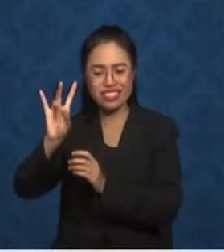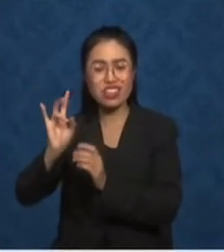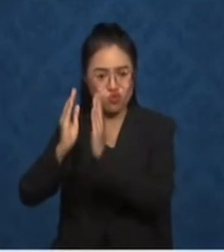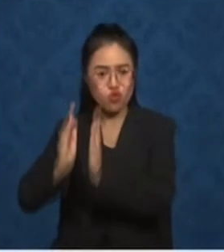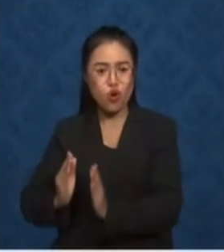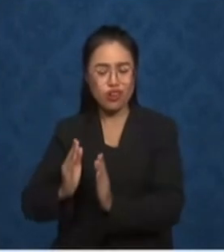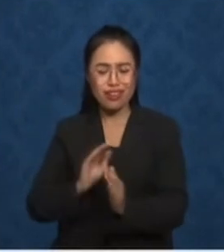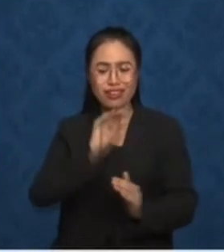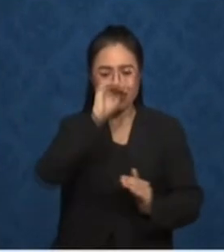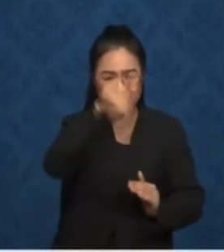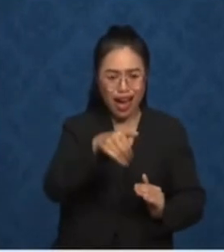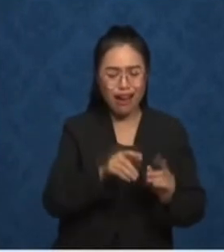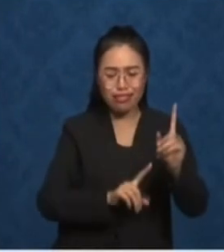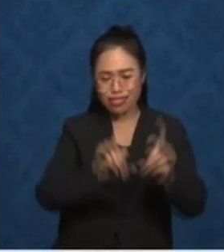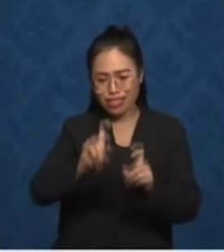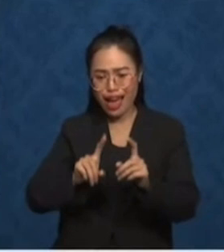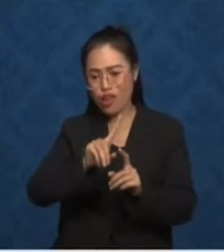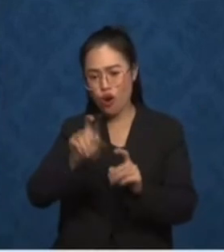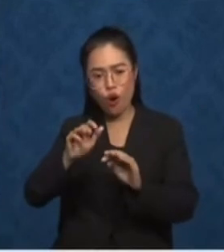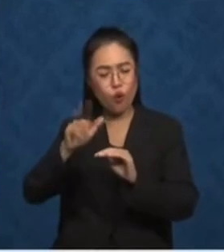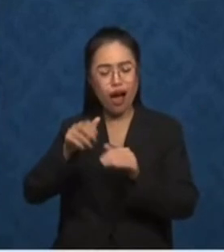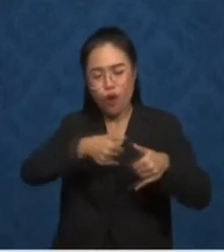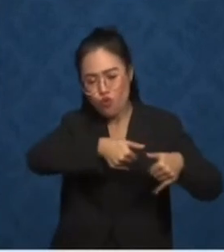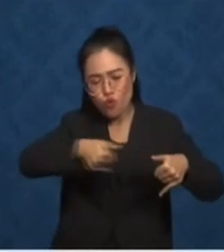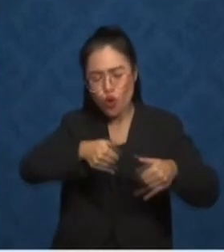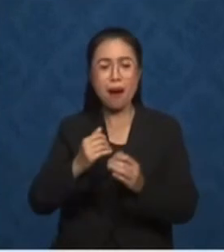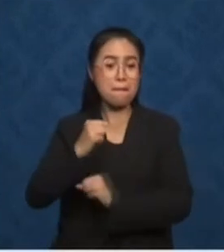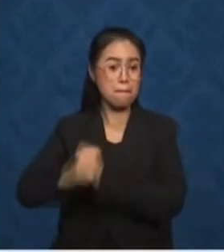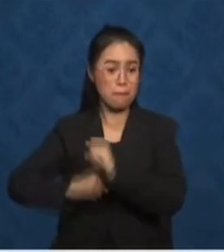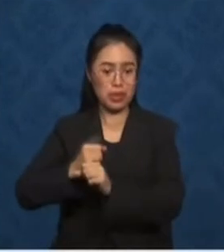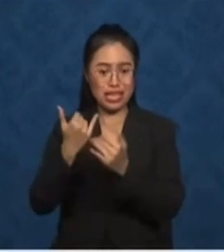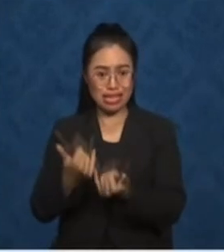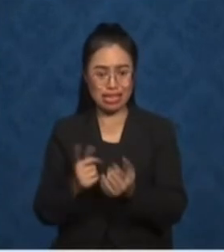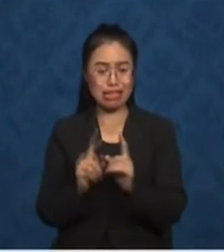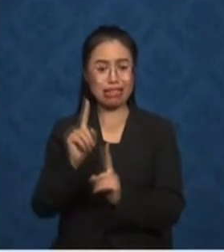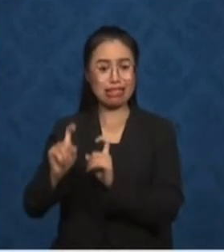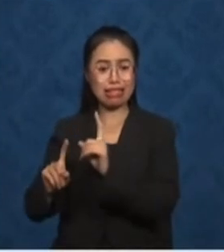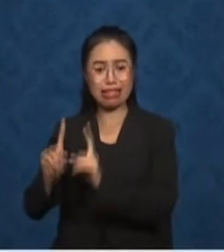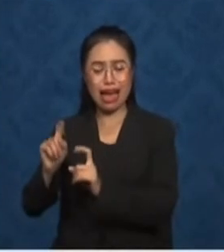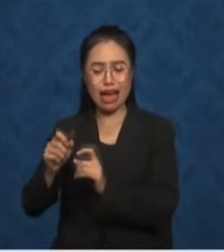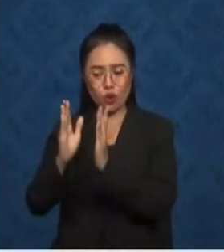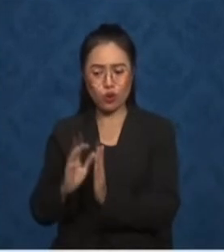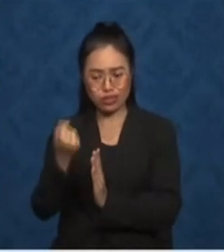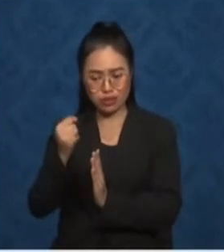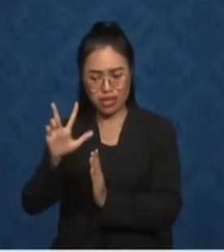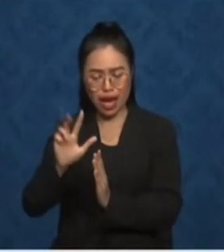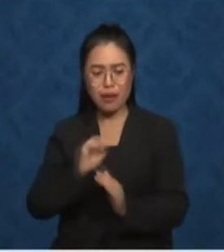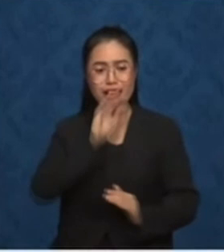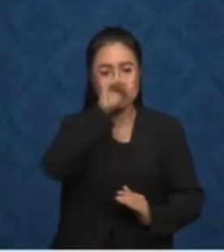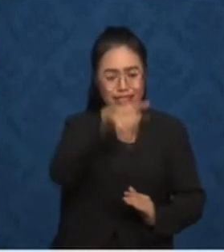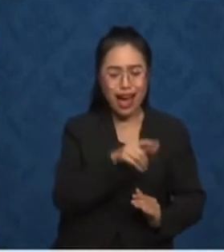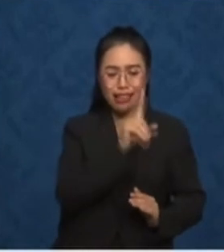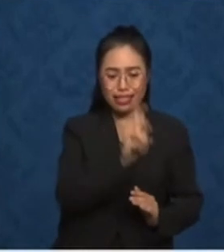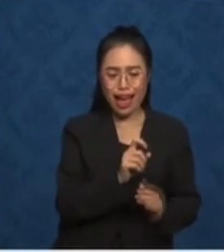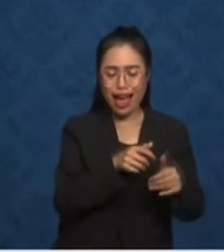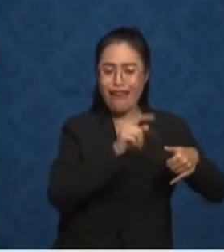ปีนี้ 2567 นะครับ พผ่านมา 2 เดือนครับตายไปแล้ 13 คนครับช้างตายเปน 1 ปาตรวออกตายไป 7 คร